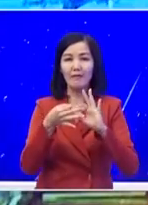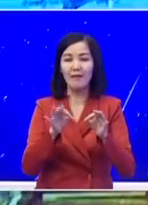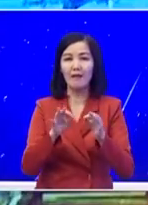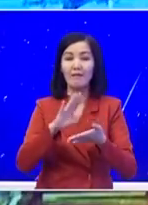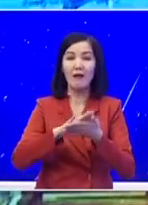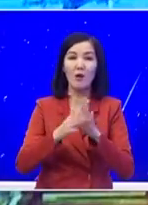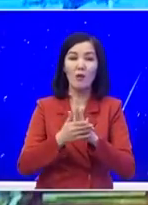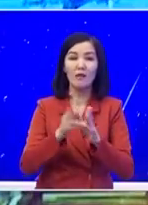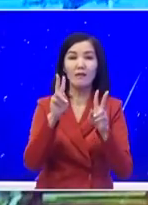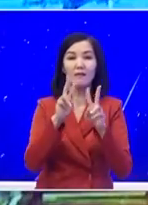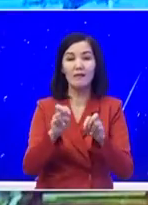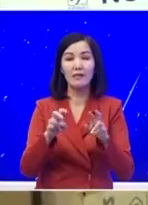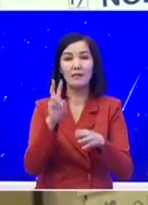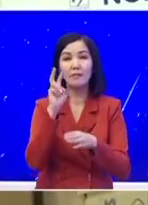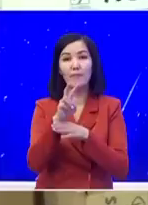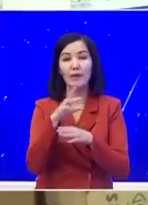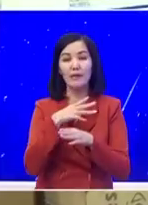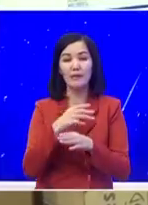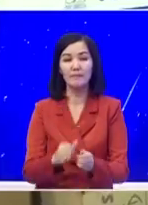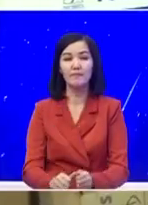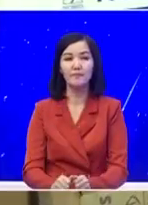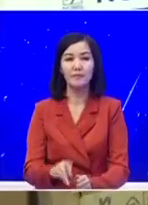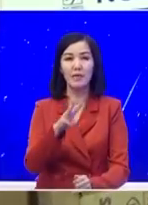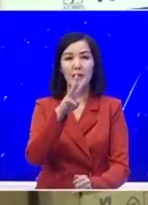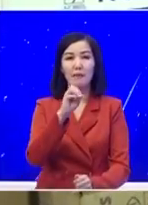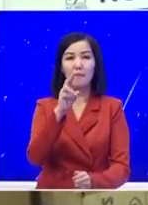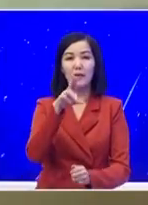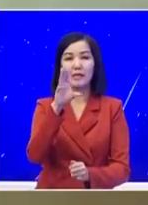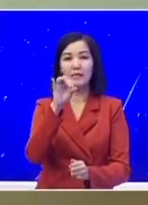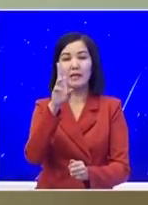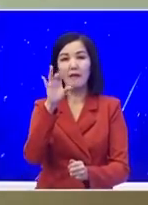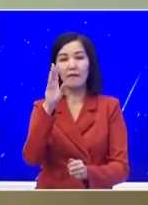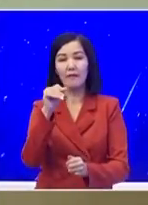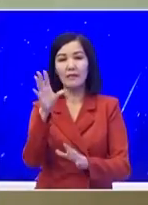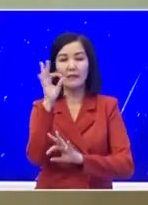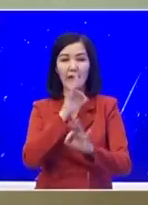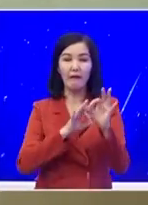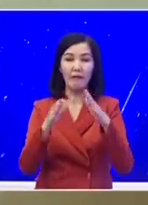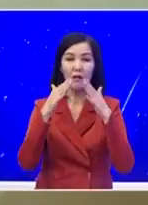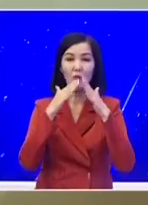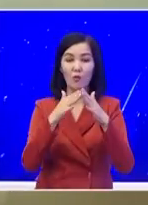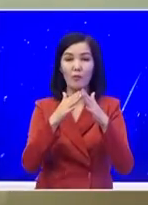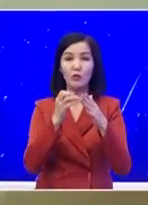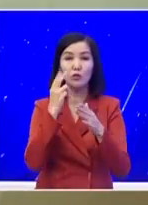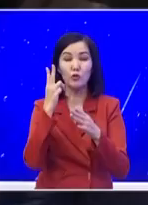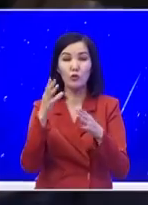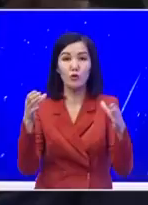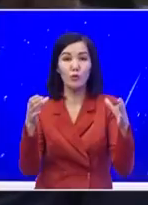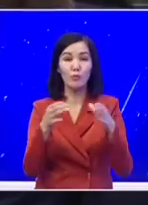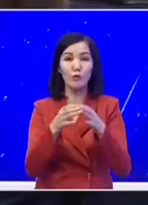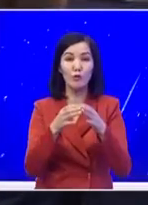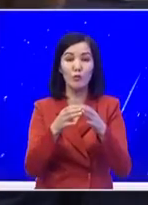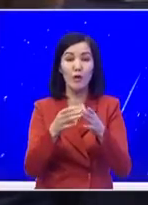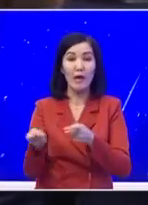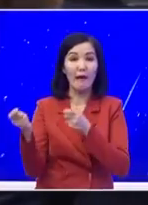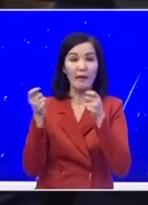ахуалды саралады. Медсервис плюс жауапкершілігі шектеулі серіктестігінің дәріханалық қоймасы тұсауа бір топ дәрі-дәрмек қоры